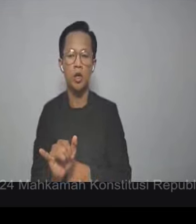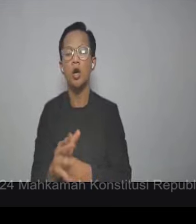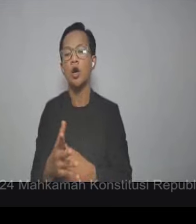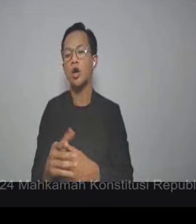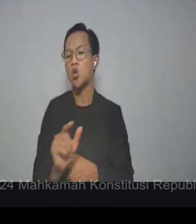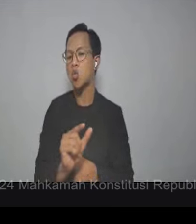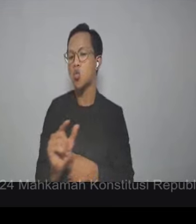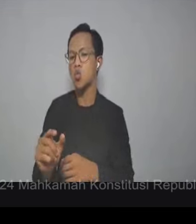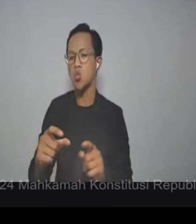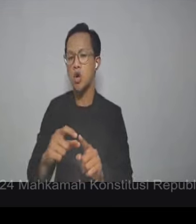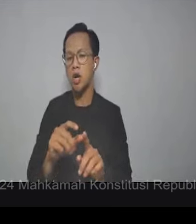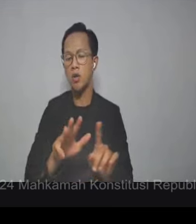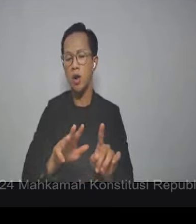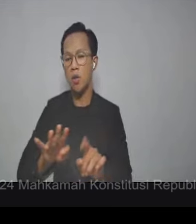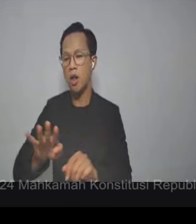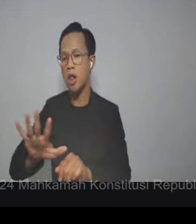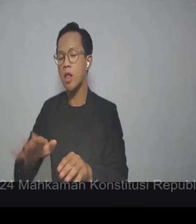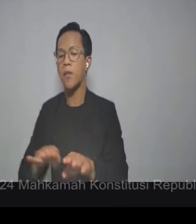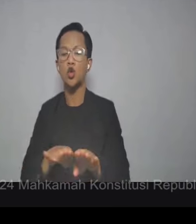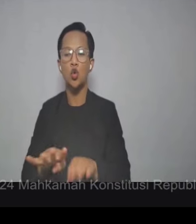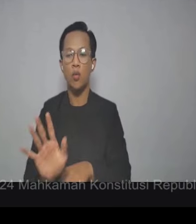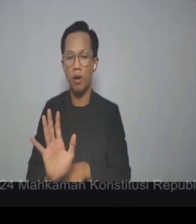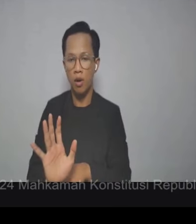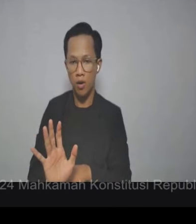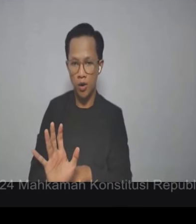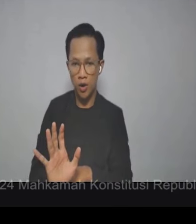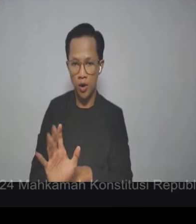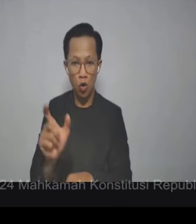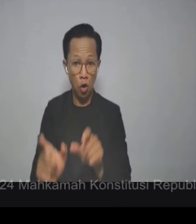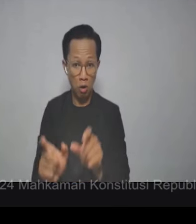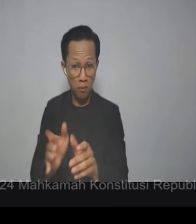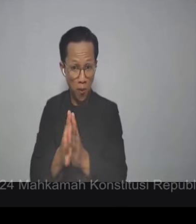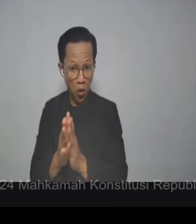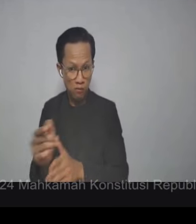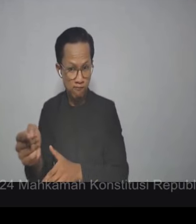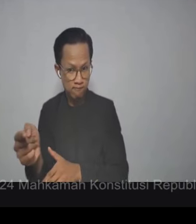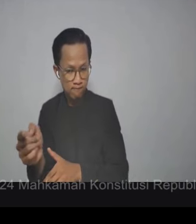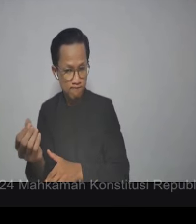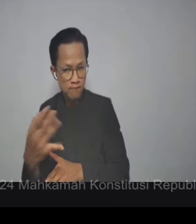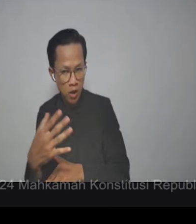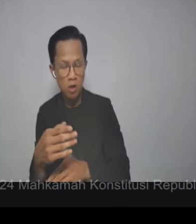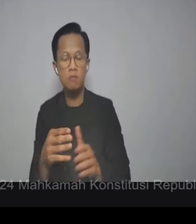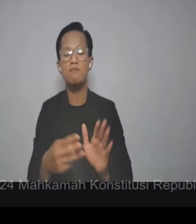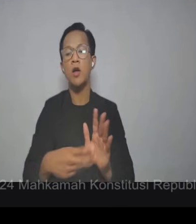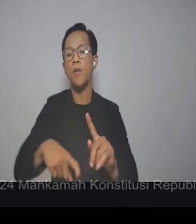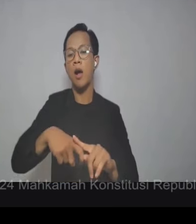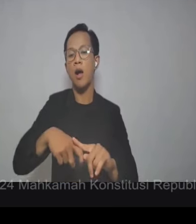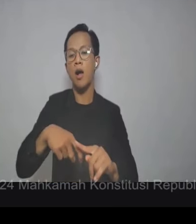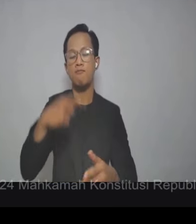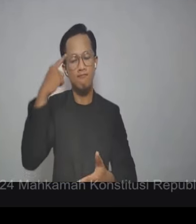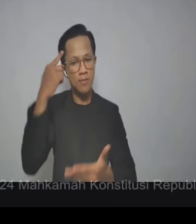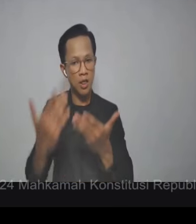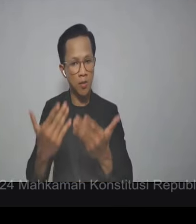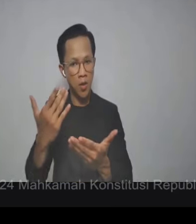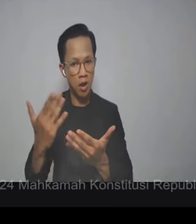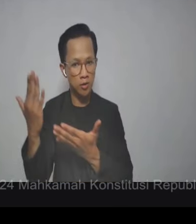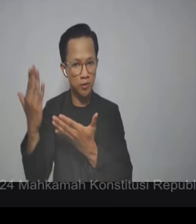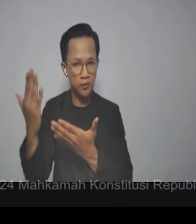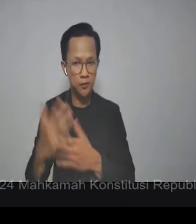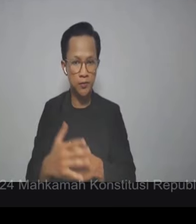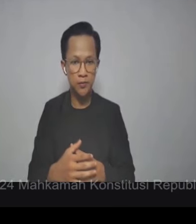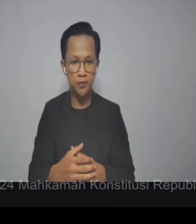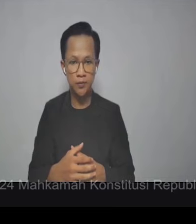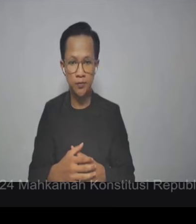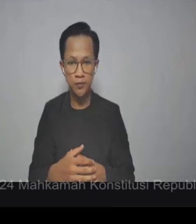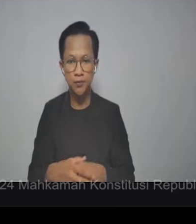UD 1945 berkenaan dengan pemohon Aqua mahkamah pertimbangkan sebagai berikut bahwa dalamkaitan dengan peraturan menteri yang dipersoalkan